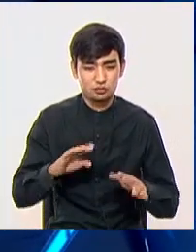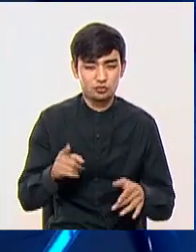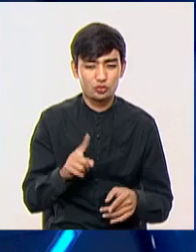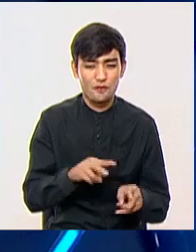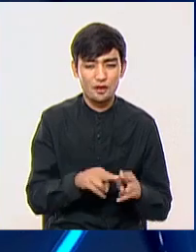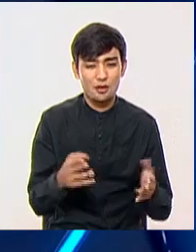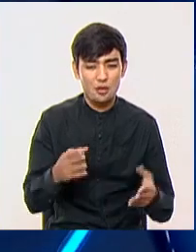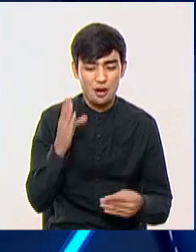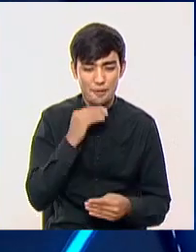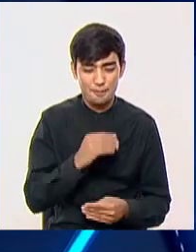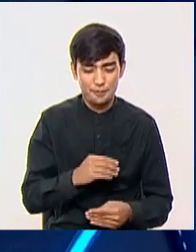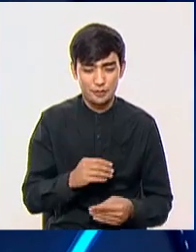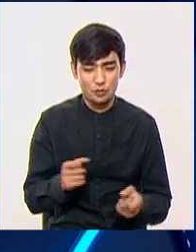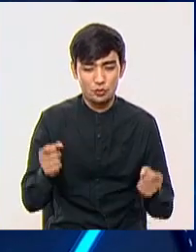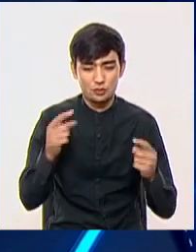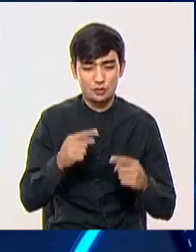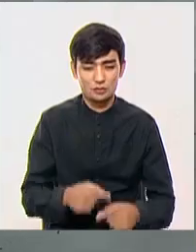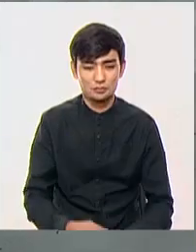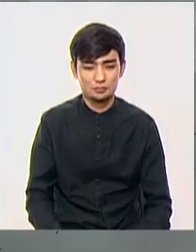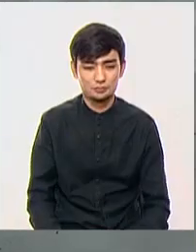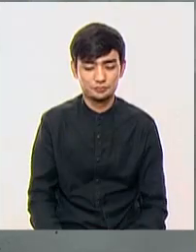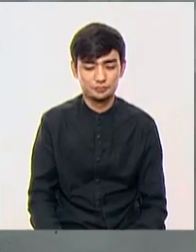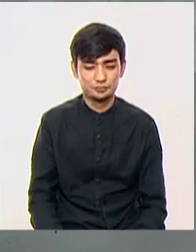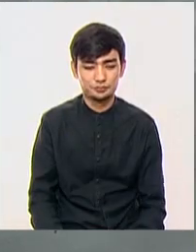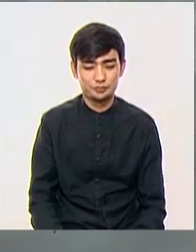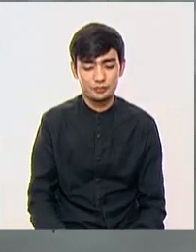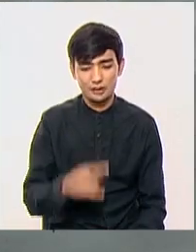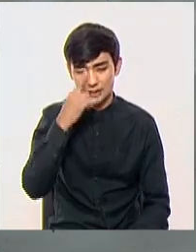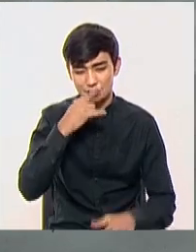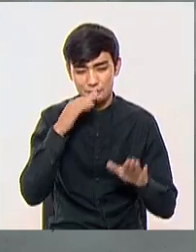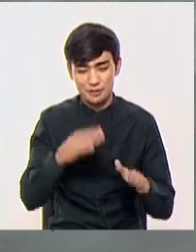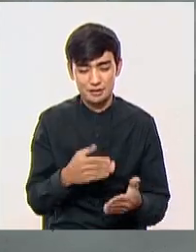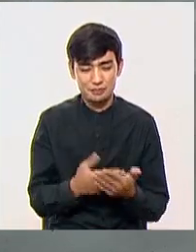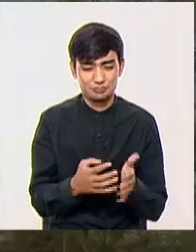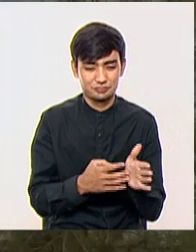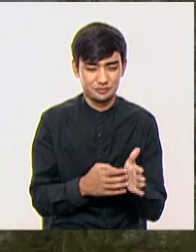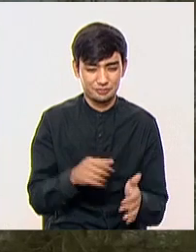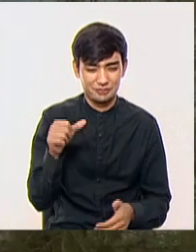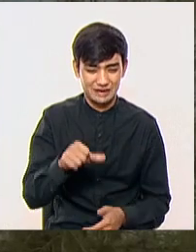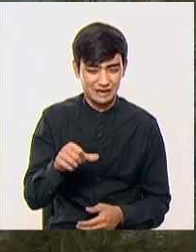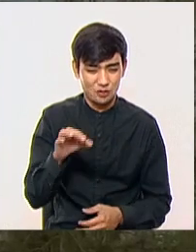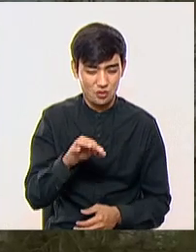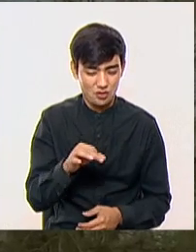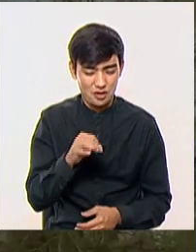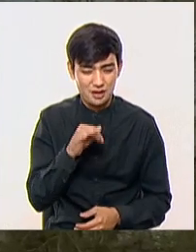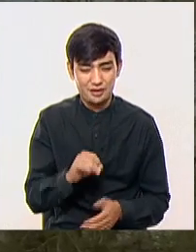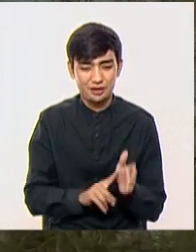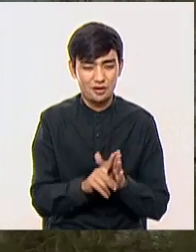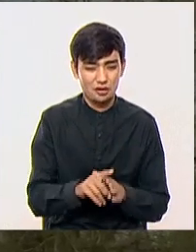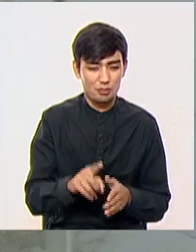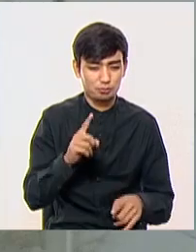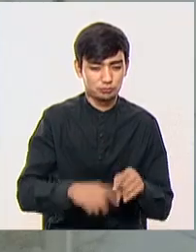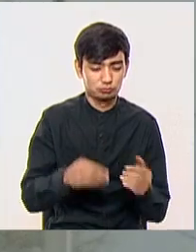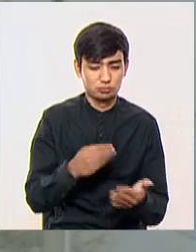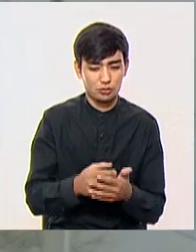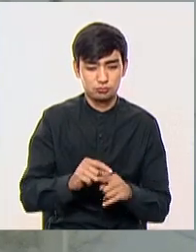ситуация, выясняла Жанара Салханова. В Казахстане наблюдается дефицит дизельного топлива. Вначале оно резко